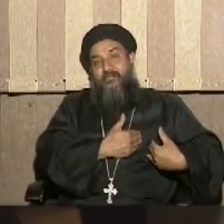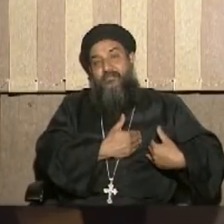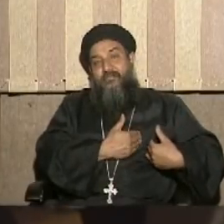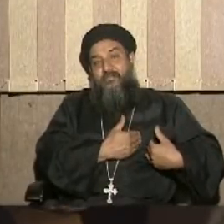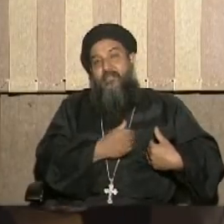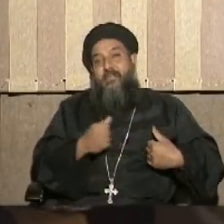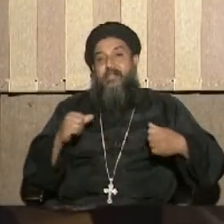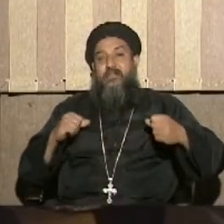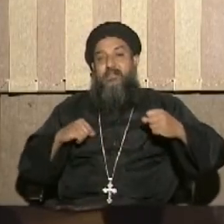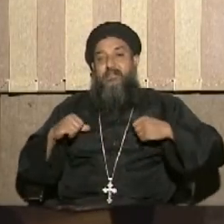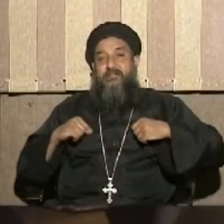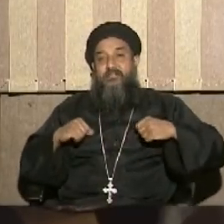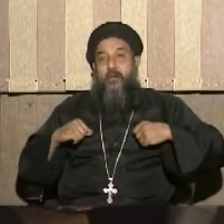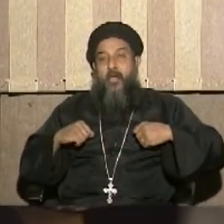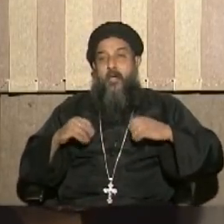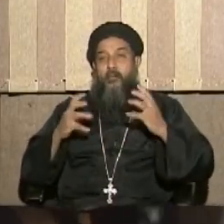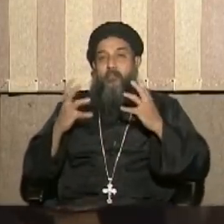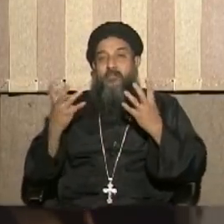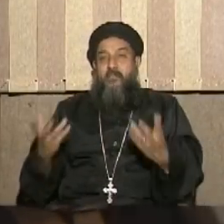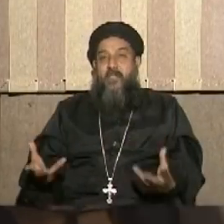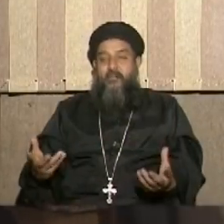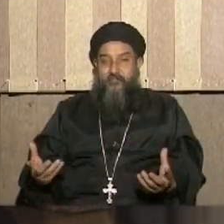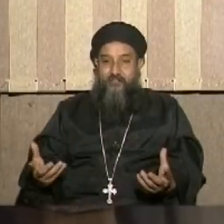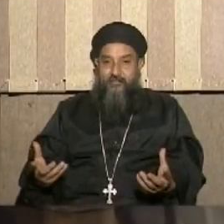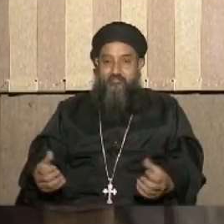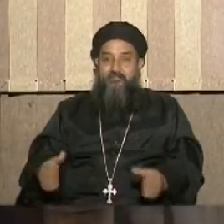سلام لشباب الذهن في قلبيهما،